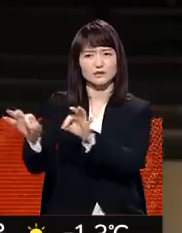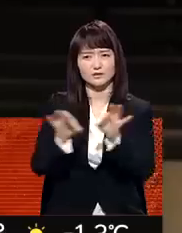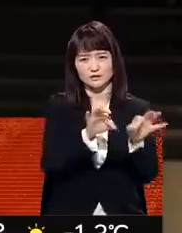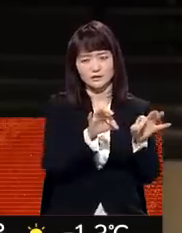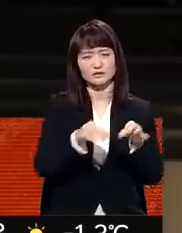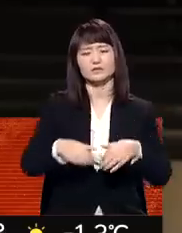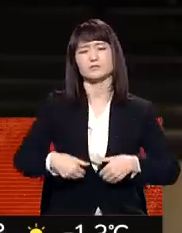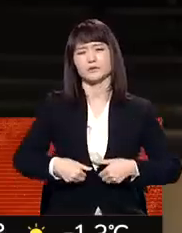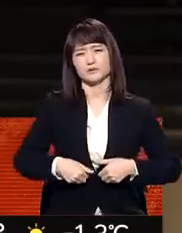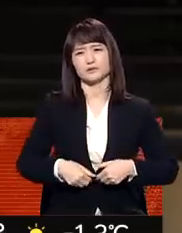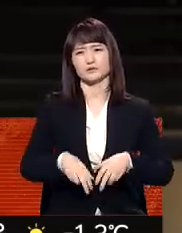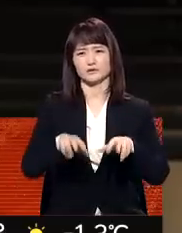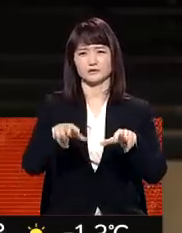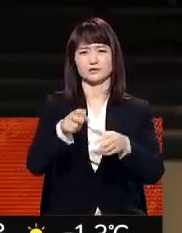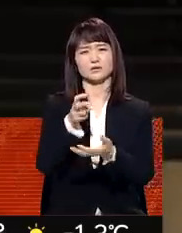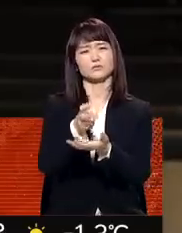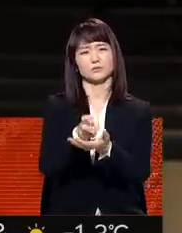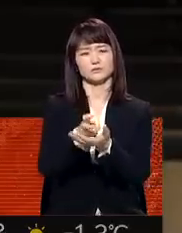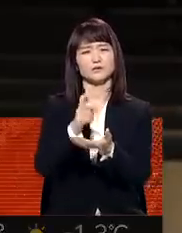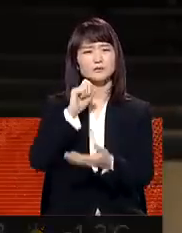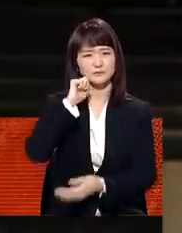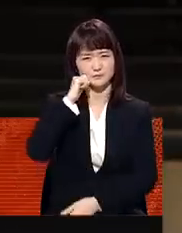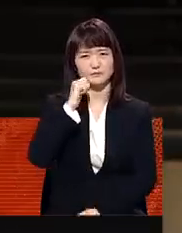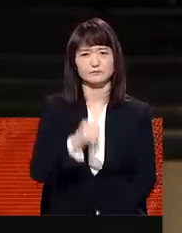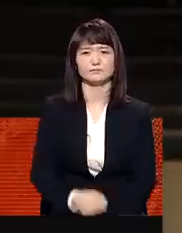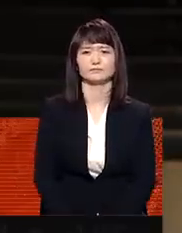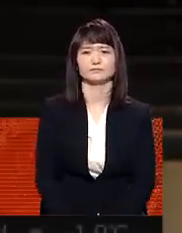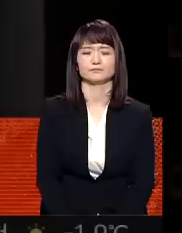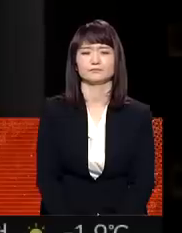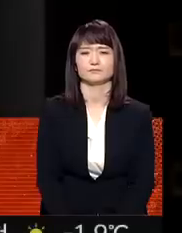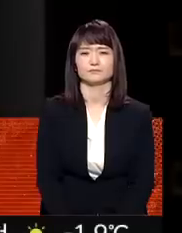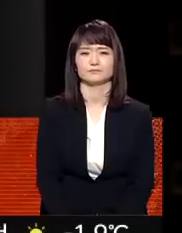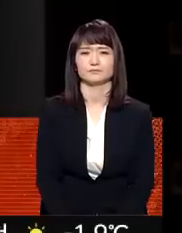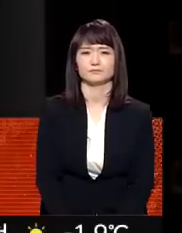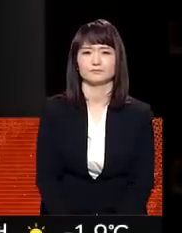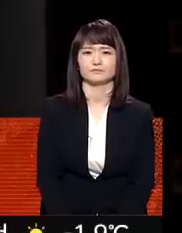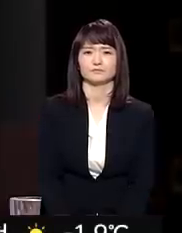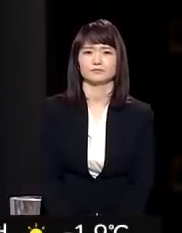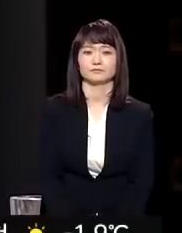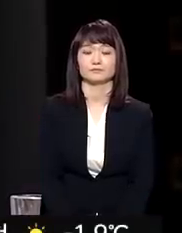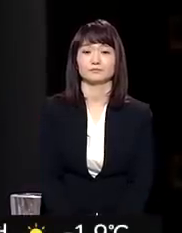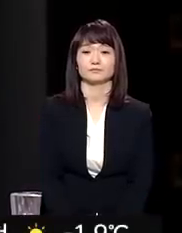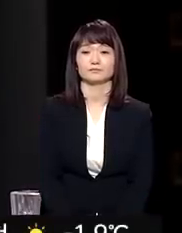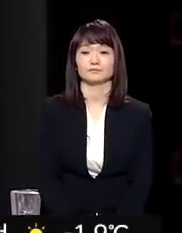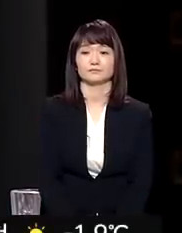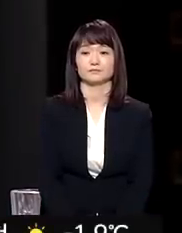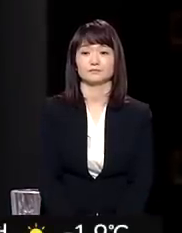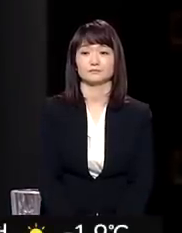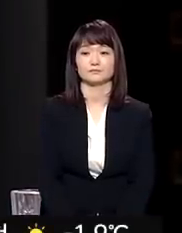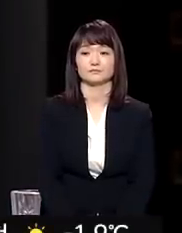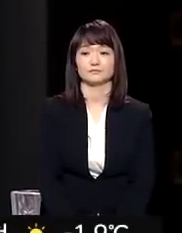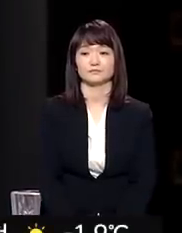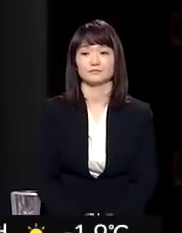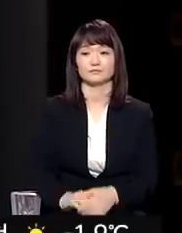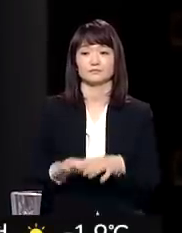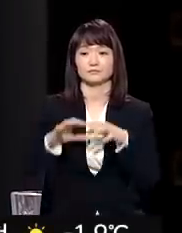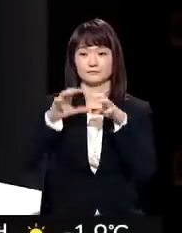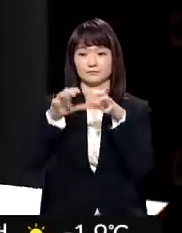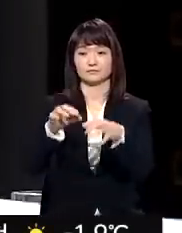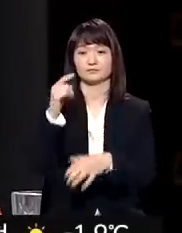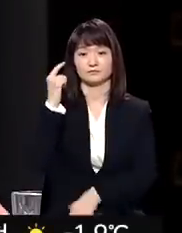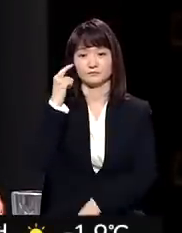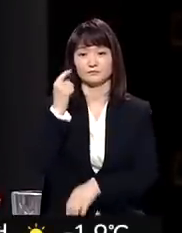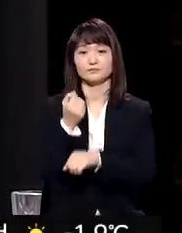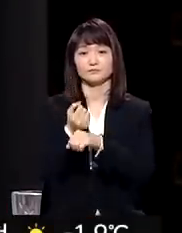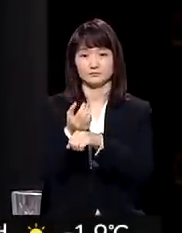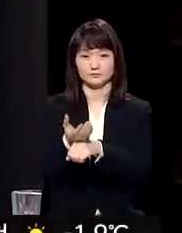저는 개인적으로 생각하는데요 아직 법상으로 좀 어렵습니다 알겠습니다 자 별별 상담소 일단이 정도로 정리하고요 글로벌픽